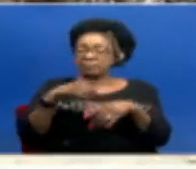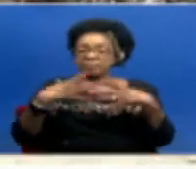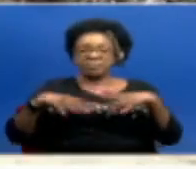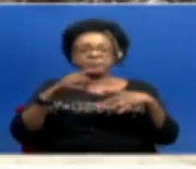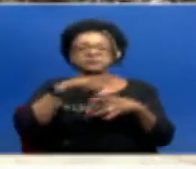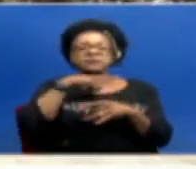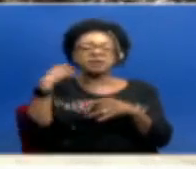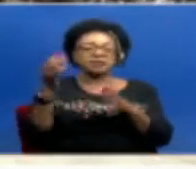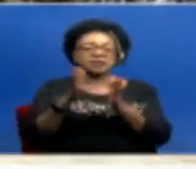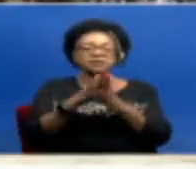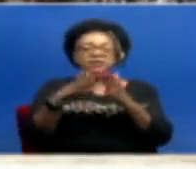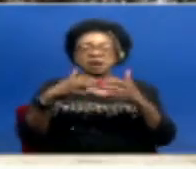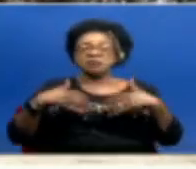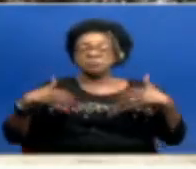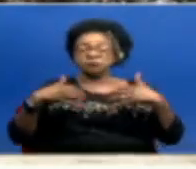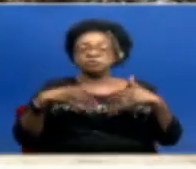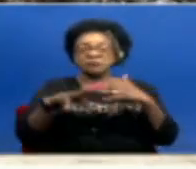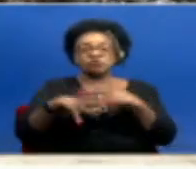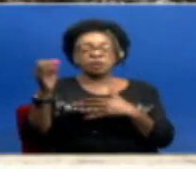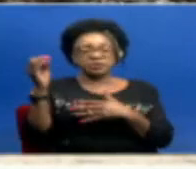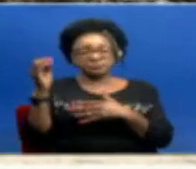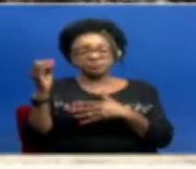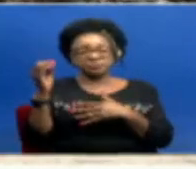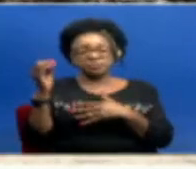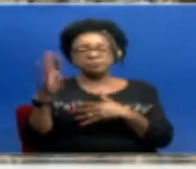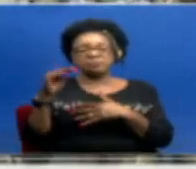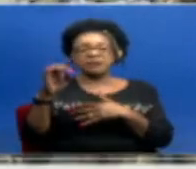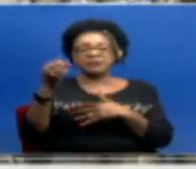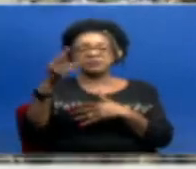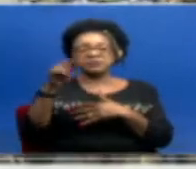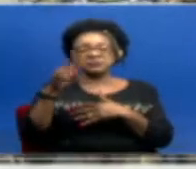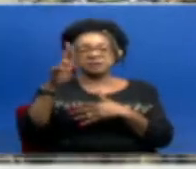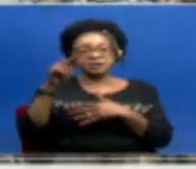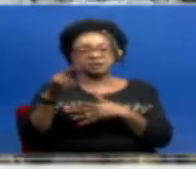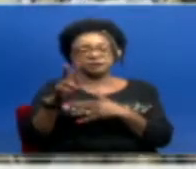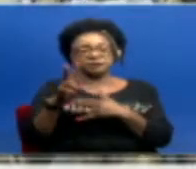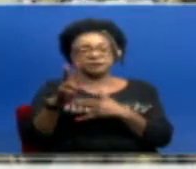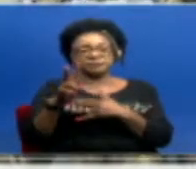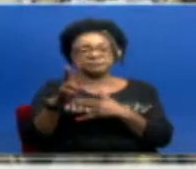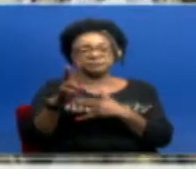kuibiwa. Martin Mwangi, NTV.